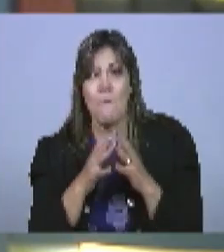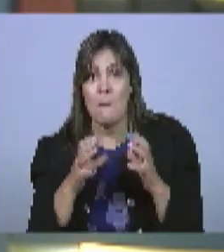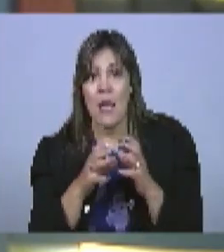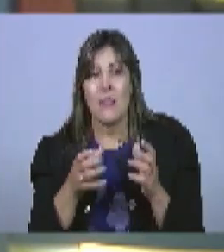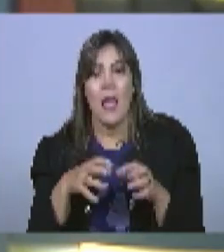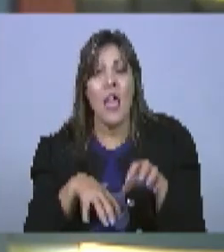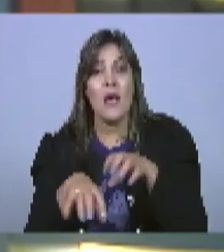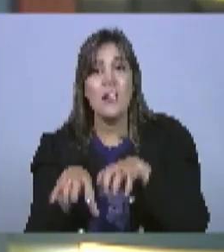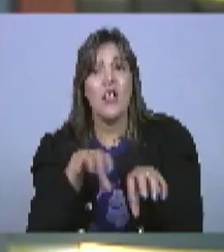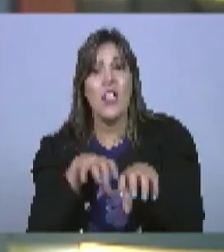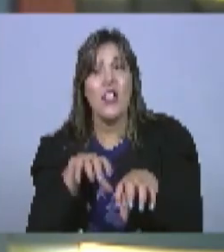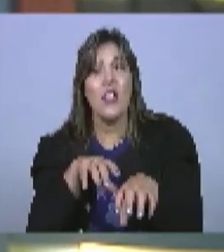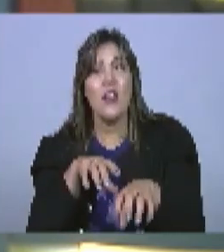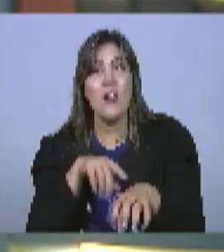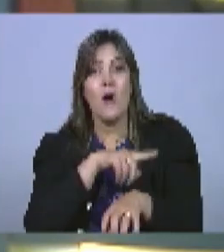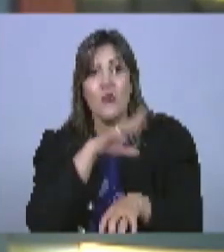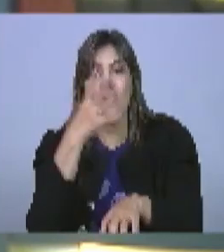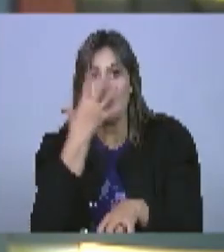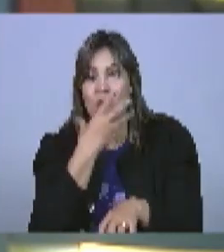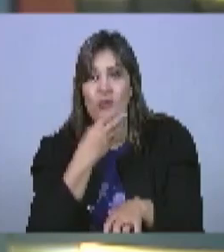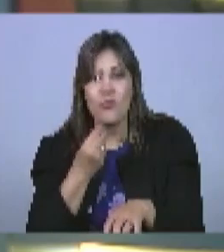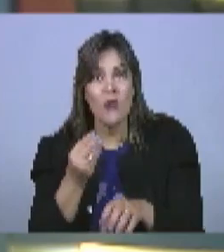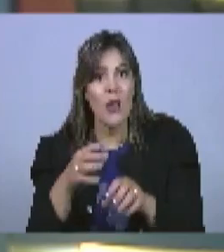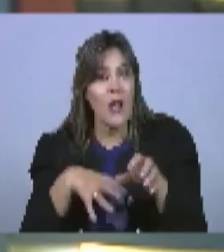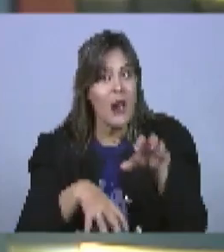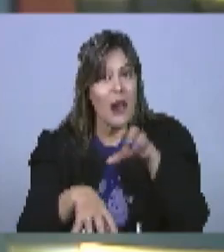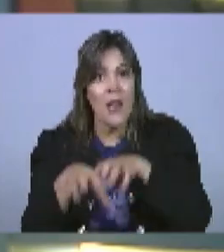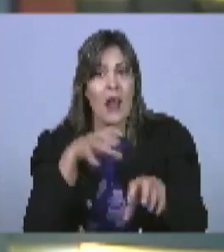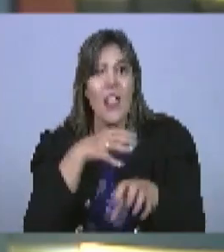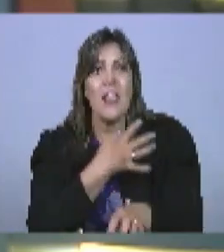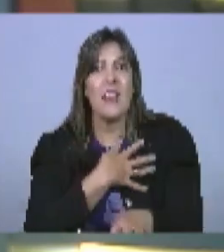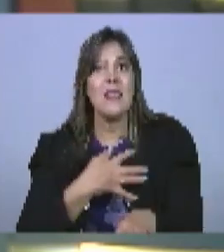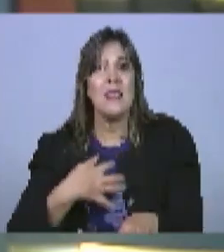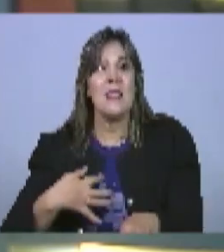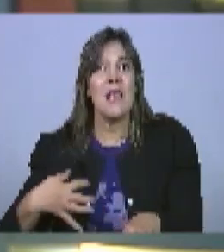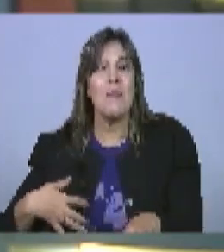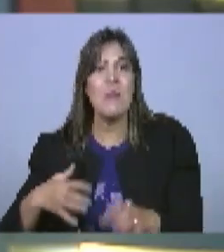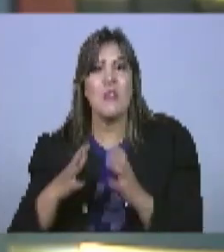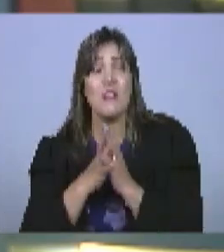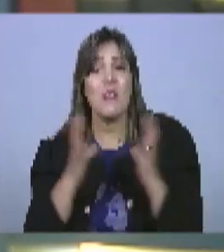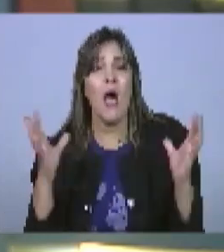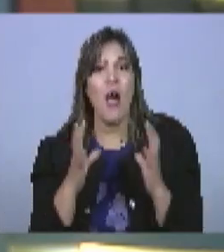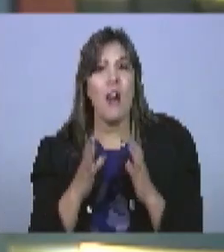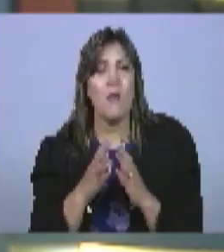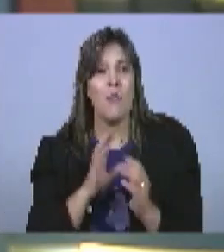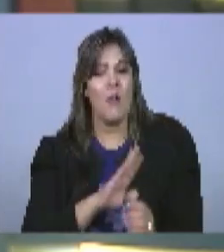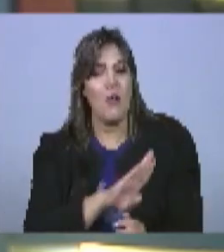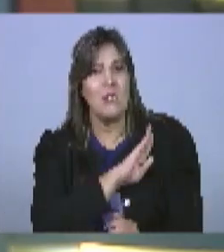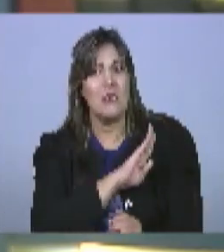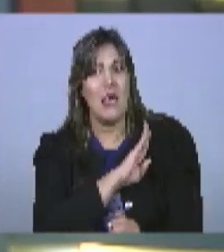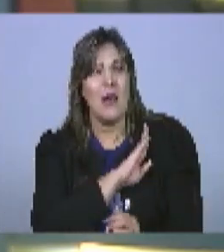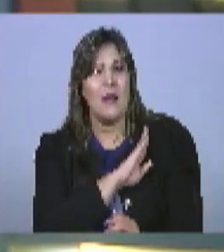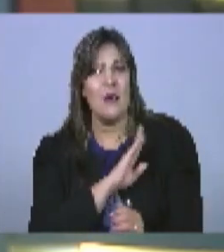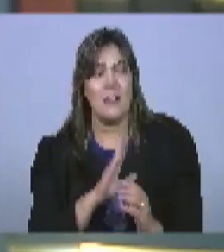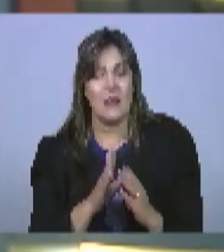ايران هذا النمر المتضخم جدا يعني عسكريا